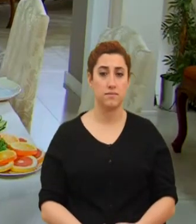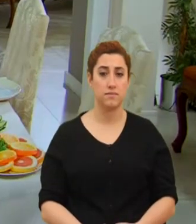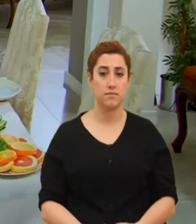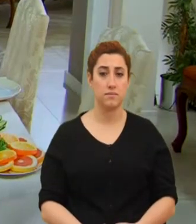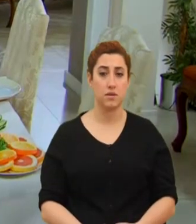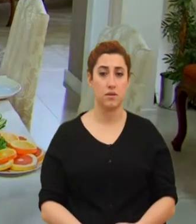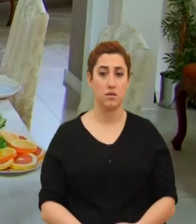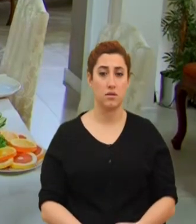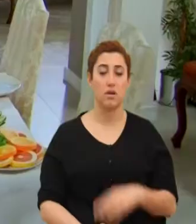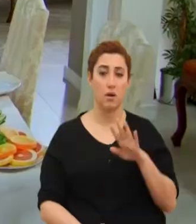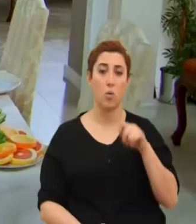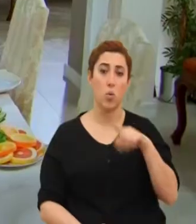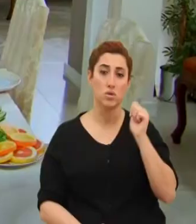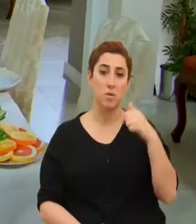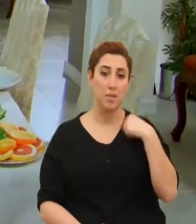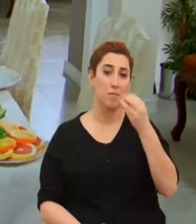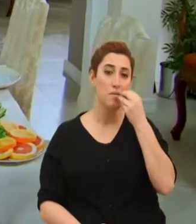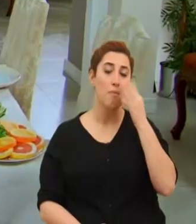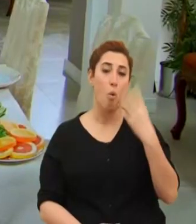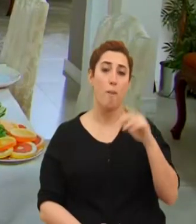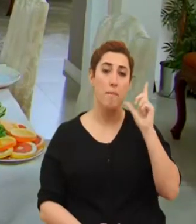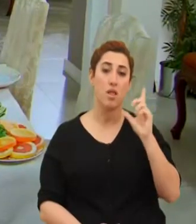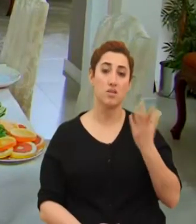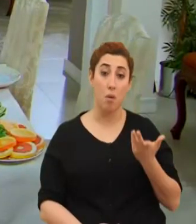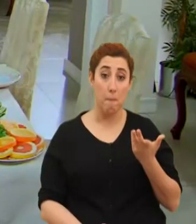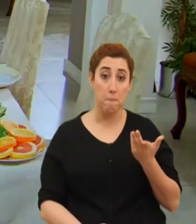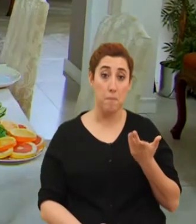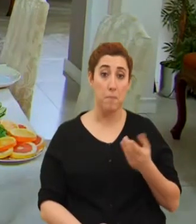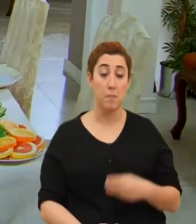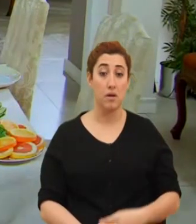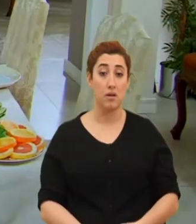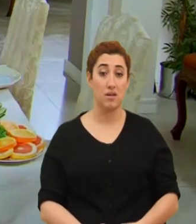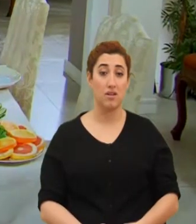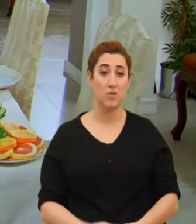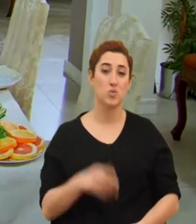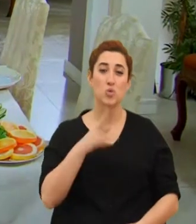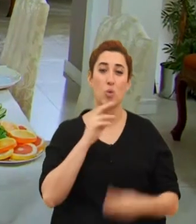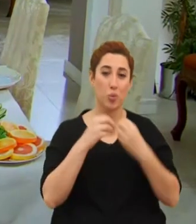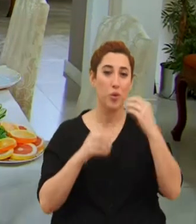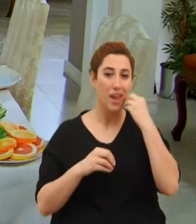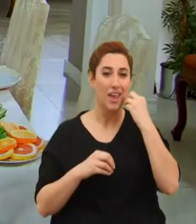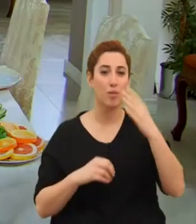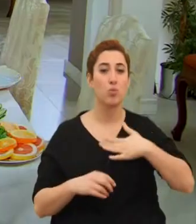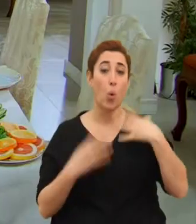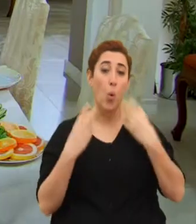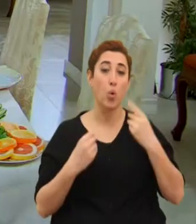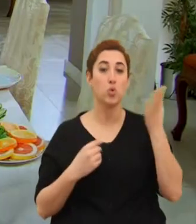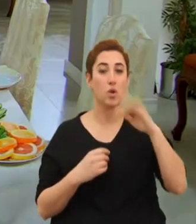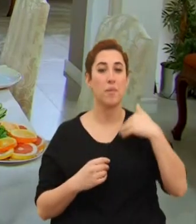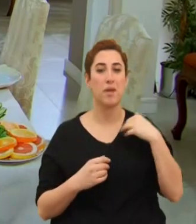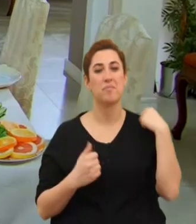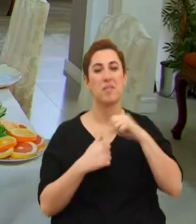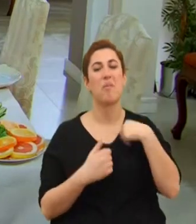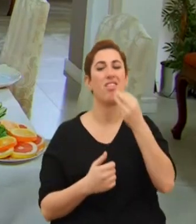yemiyorum. Yani bu durumda benim de yememem lazım tabii de. Siz şu son yumurtayı yiyin, tok tutuyor sonuçta. Sonra ben